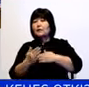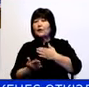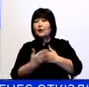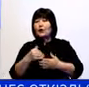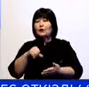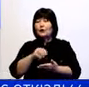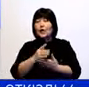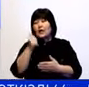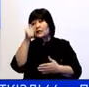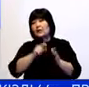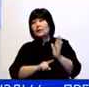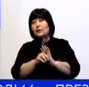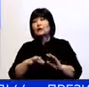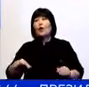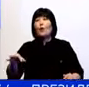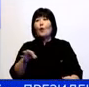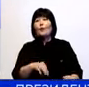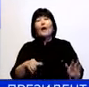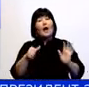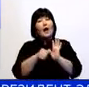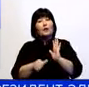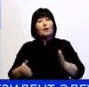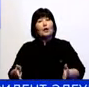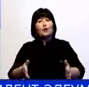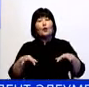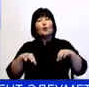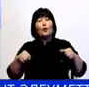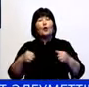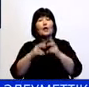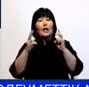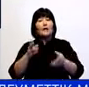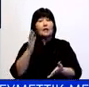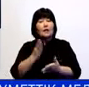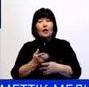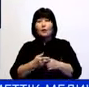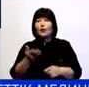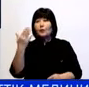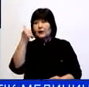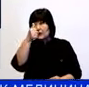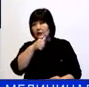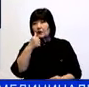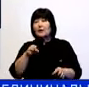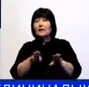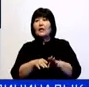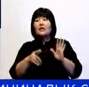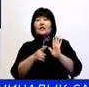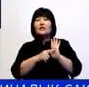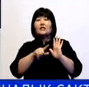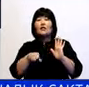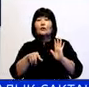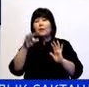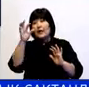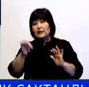сияқты. Жыл басынан бері облыста 60 жол көлік оқиғасы тіркелген. Бұл былтырғы жылмен салыстырғанда 7%-ға